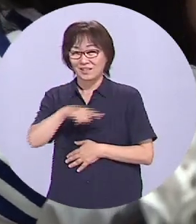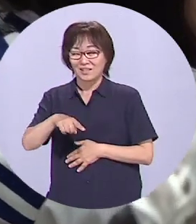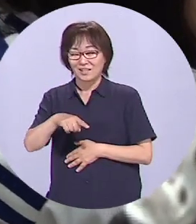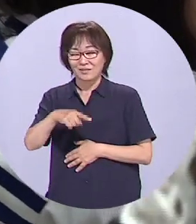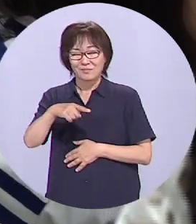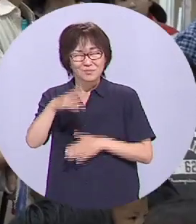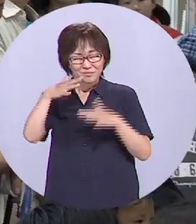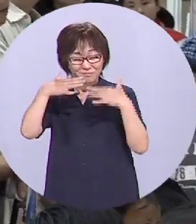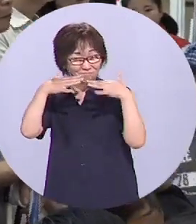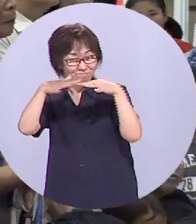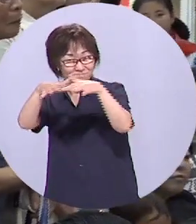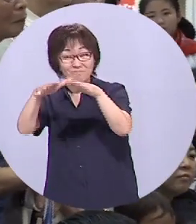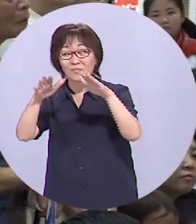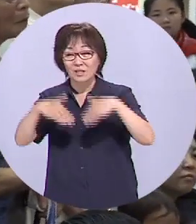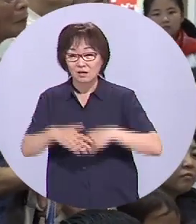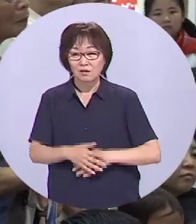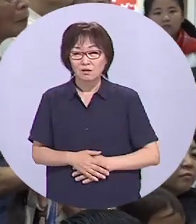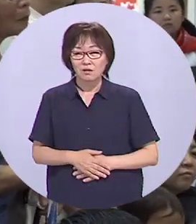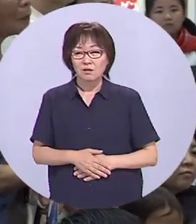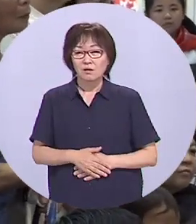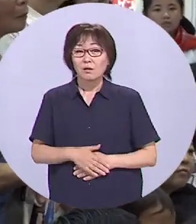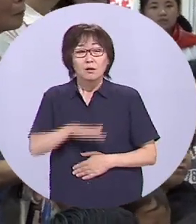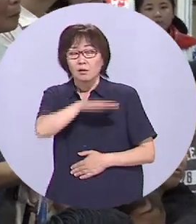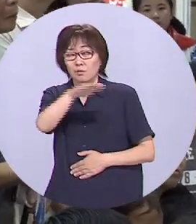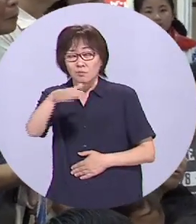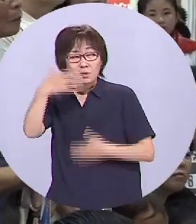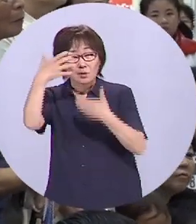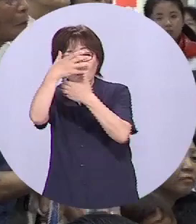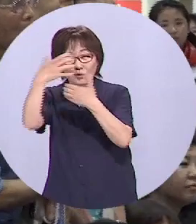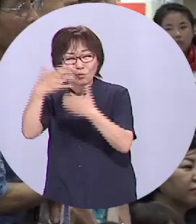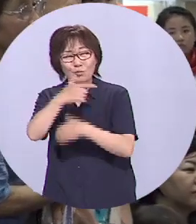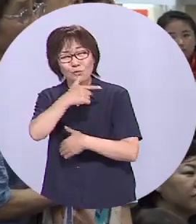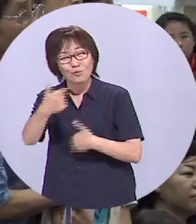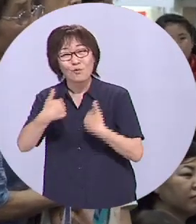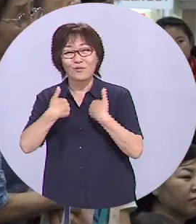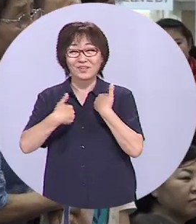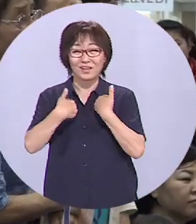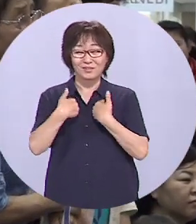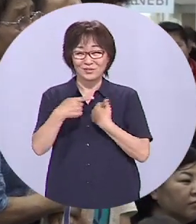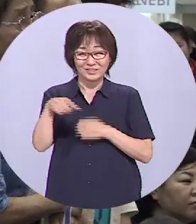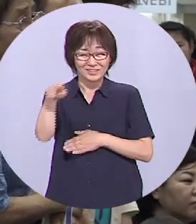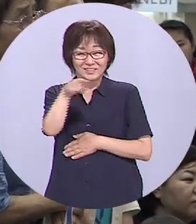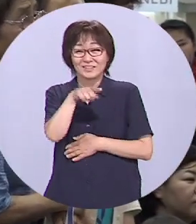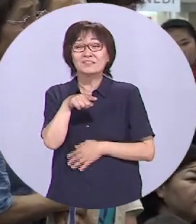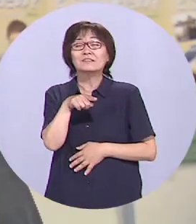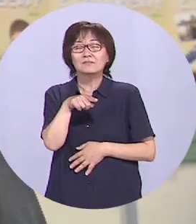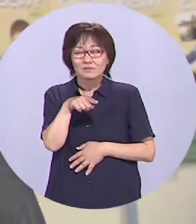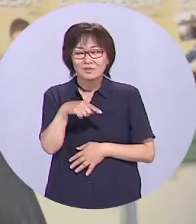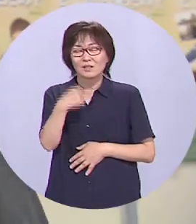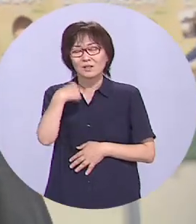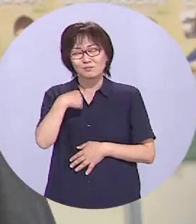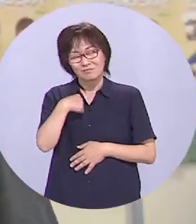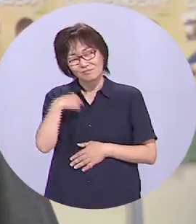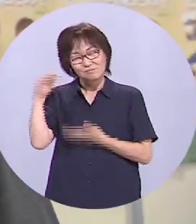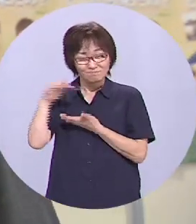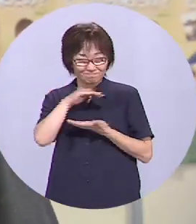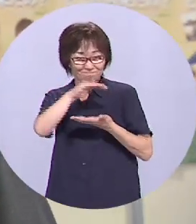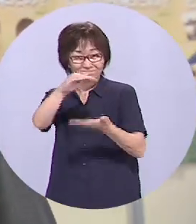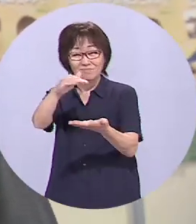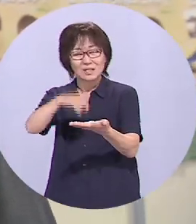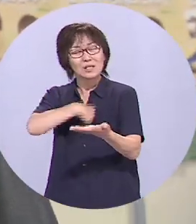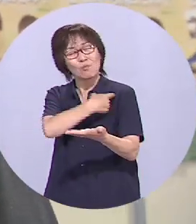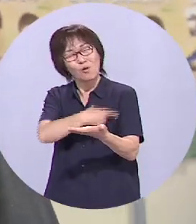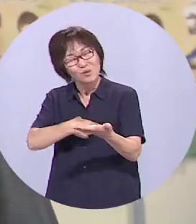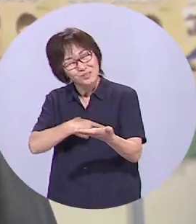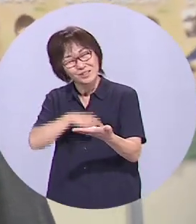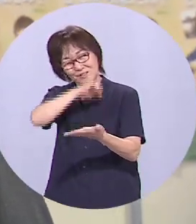した。 みんなすごいいい表情で、それ見ててくれたんで、届けたい思い届いたんじゃないかなっていうのを思